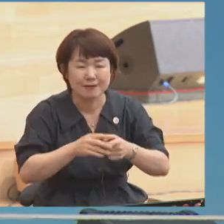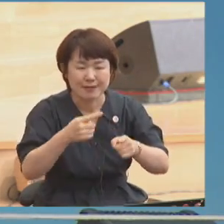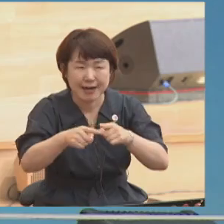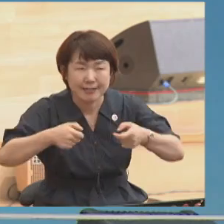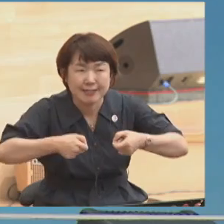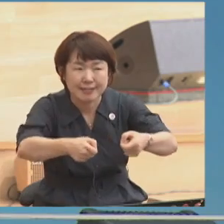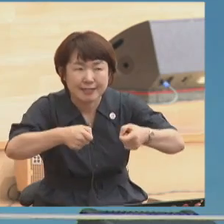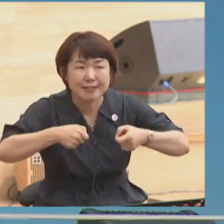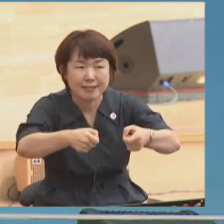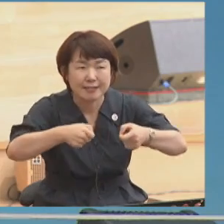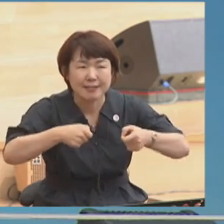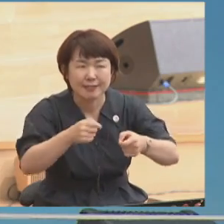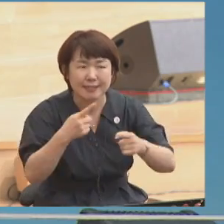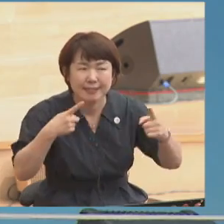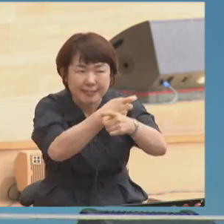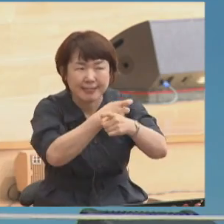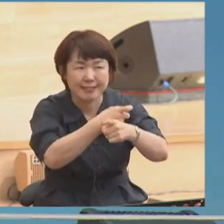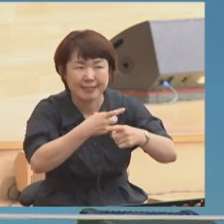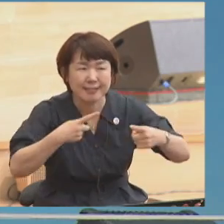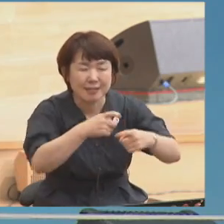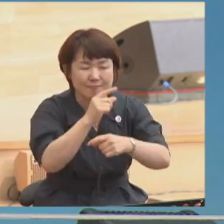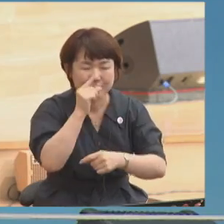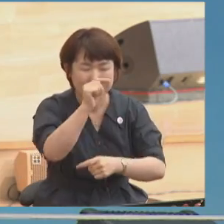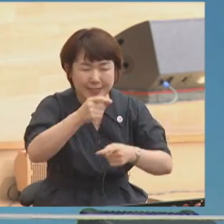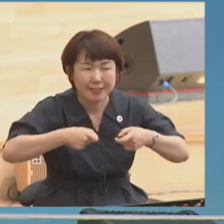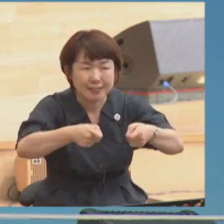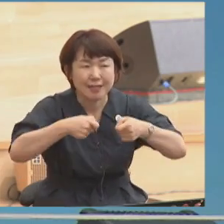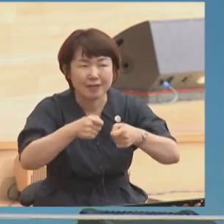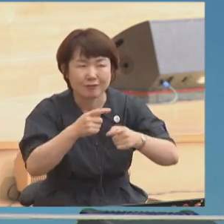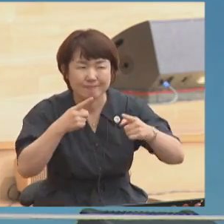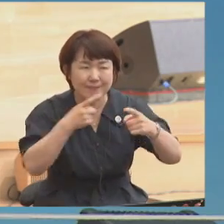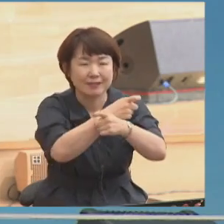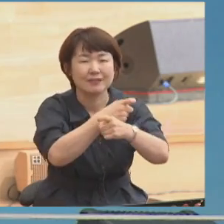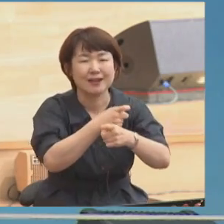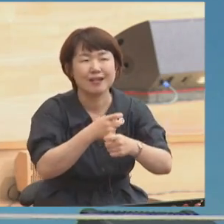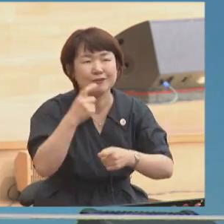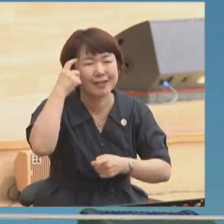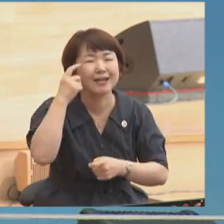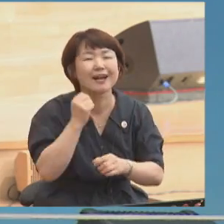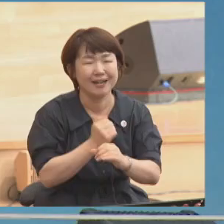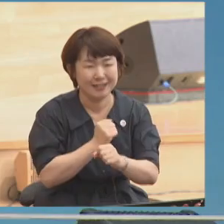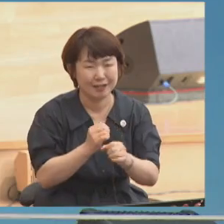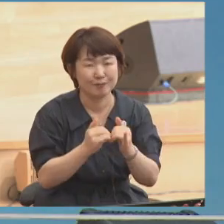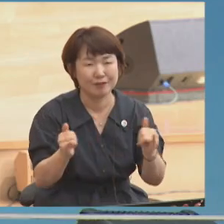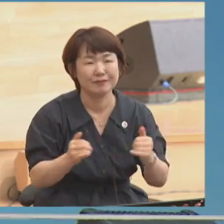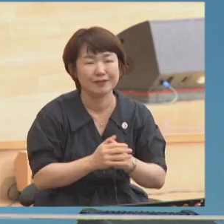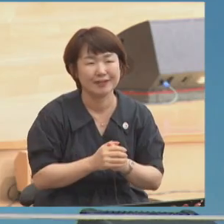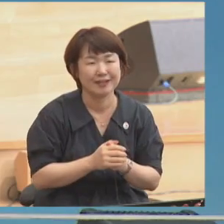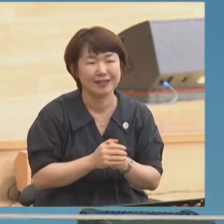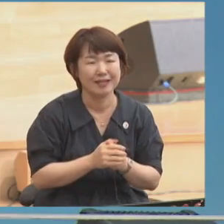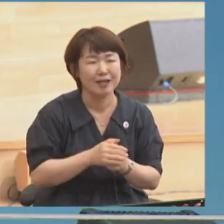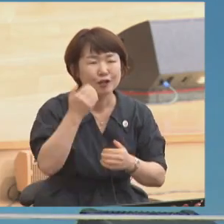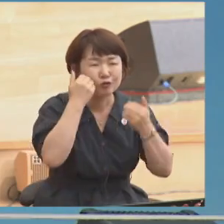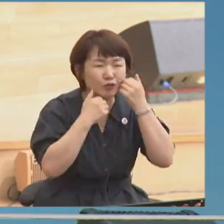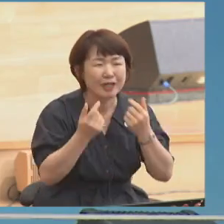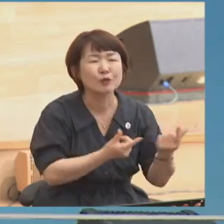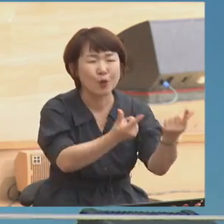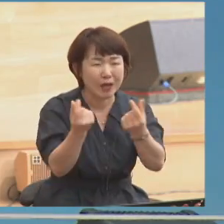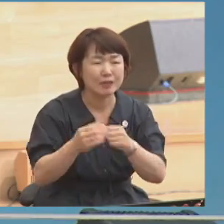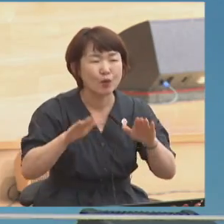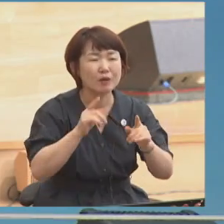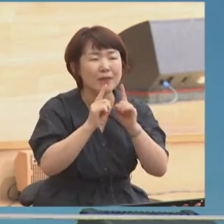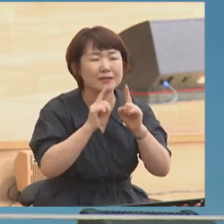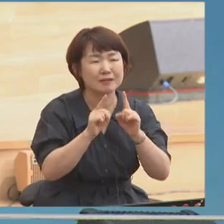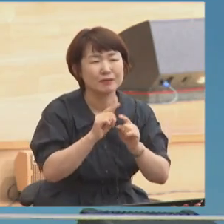싹싹 칼을 갈아가지고 뾰족하게 갈아가지고 확 찔러버려요. 여러분, 누구든지 간에 오늘